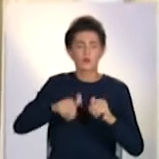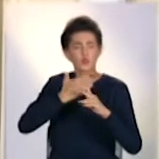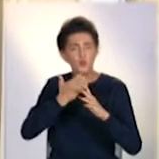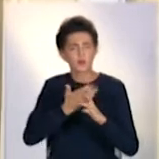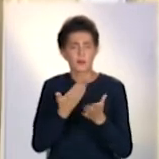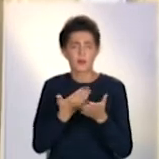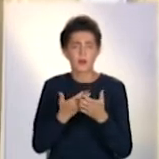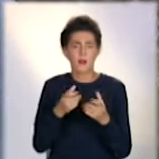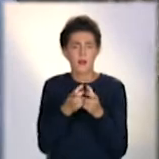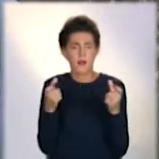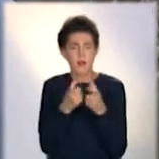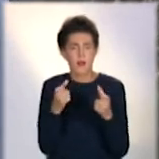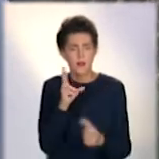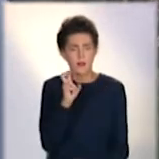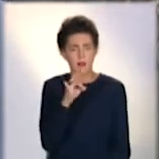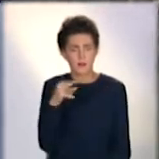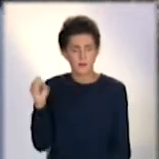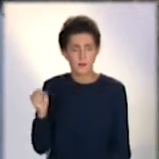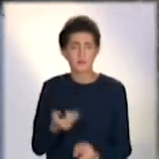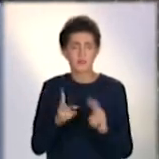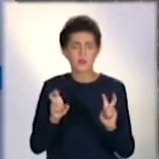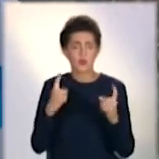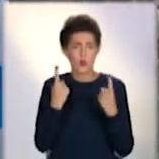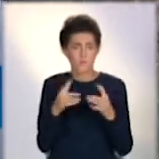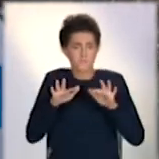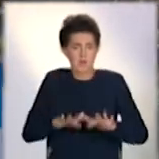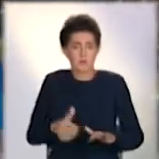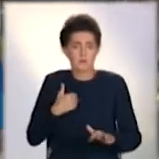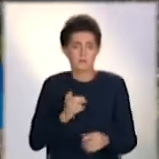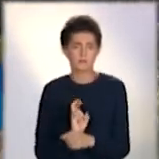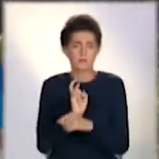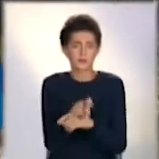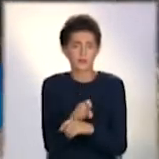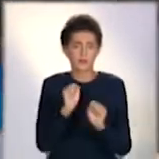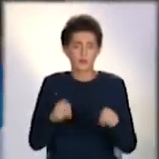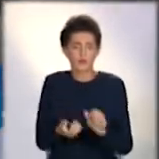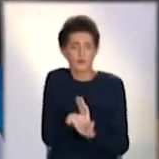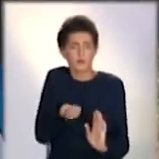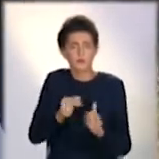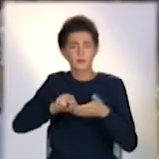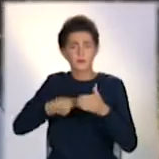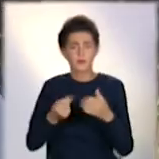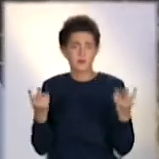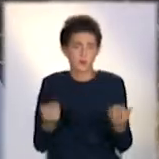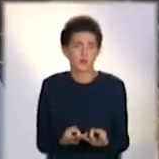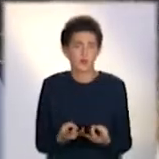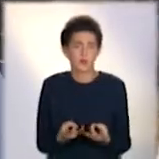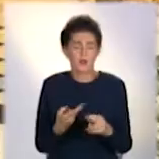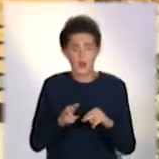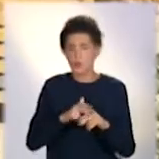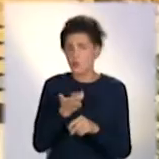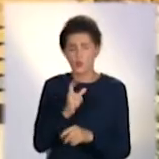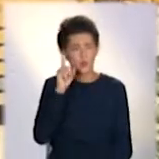отримати ID-карту. Я розумію, так це в одному приміщенні. Я можу прийти і взяти справку, яка мені потрібна. Ну, так це